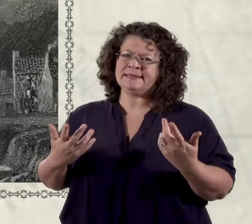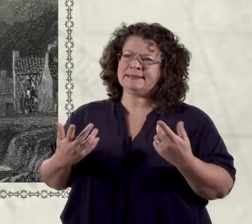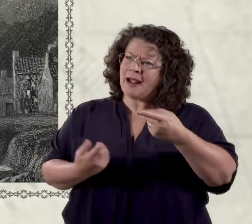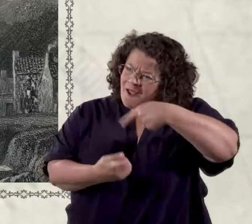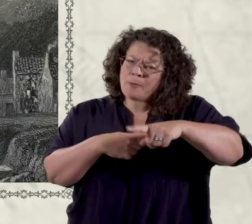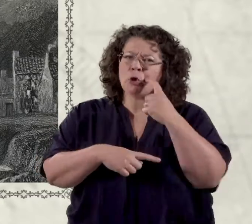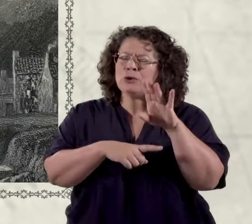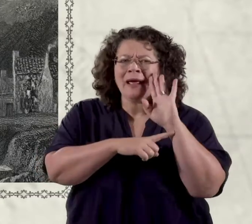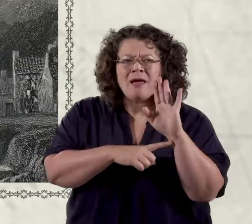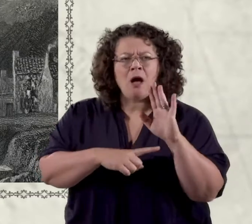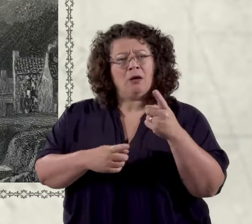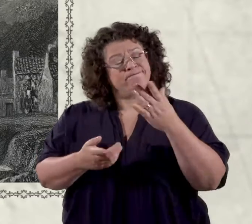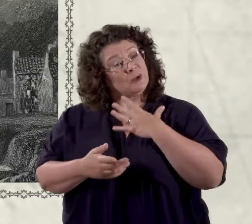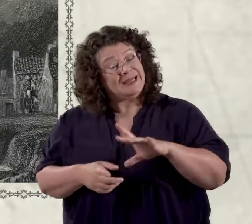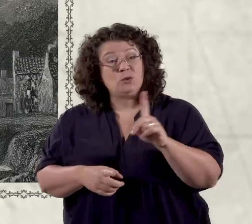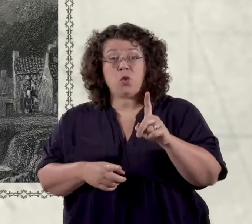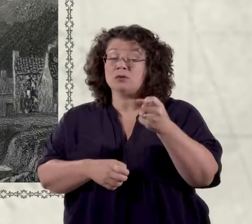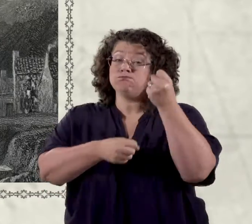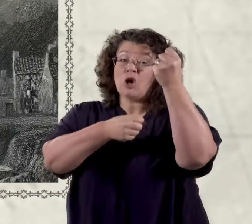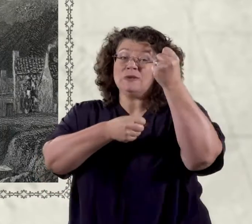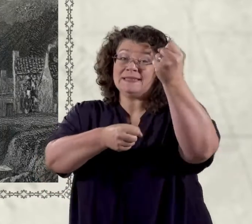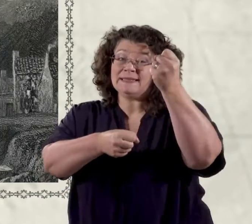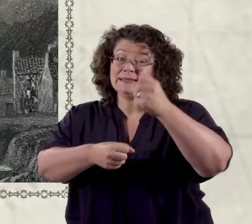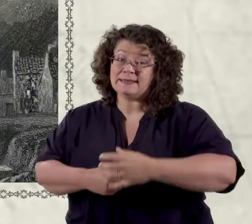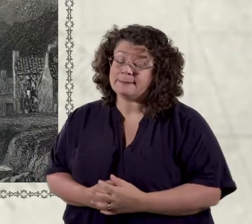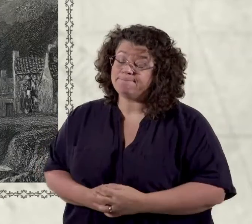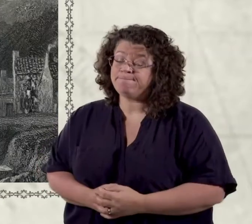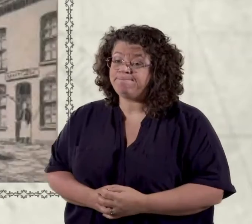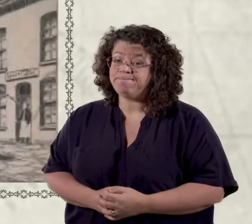glywed. Oedd rhaid I ni brotestio.